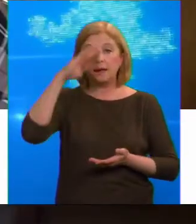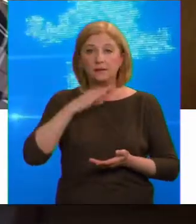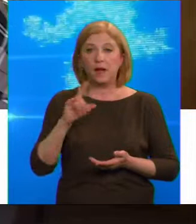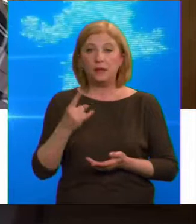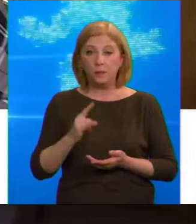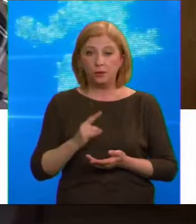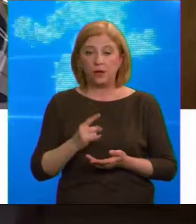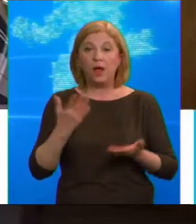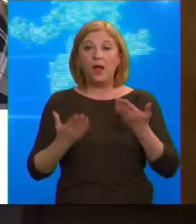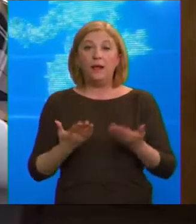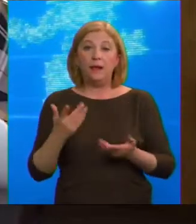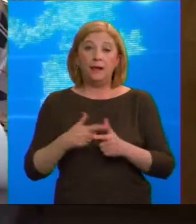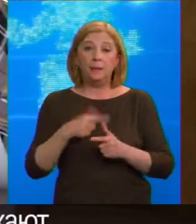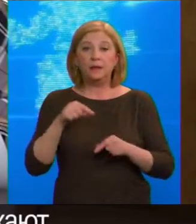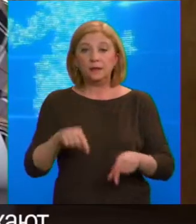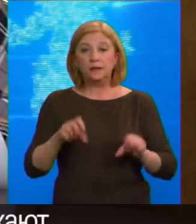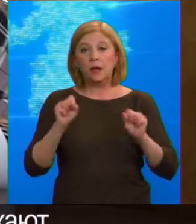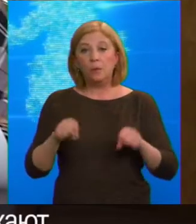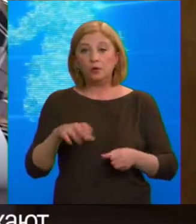Либо здесь может быть